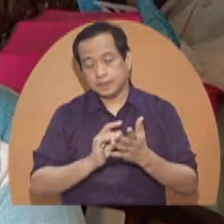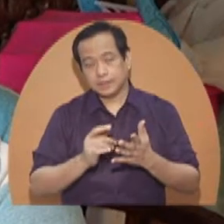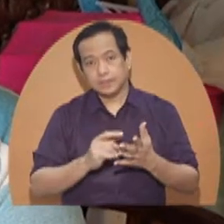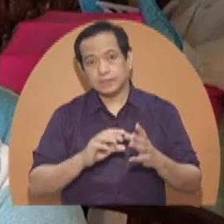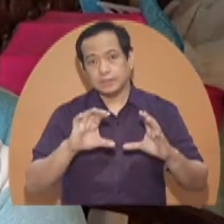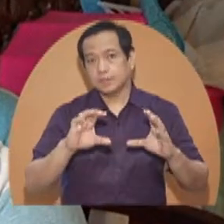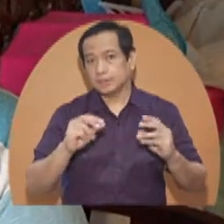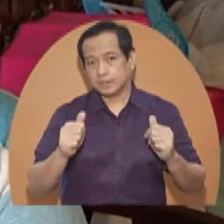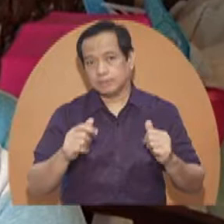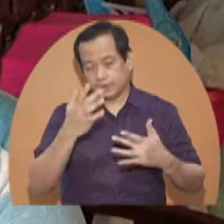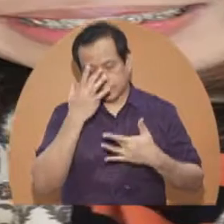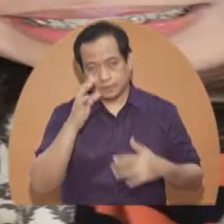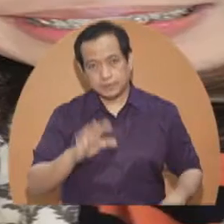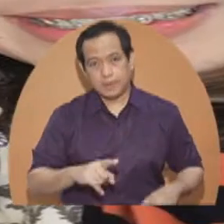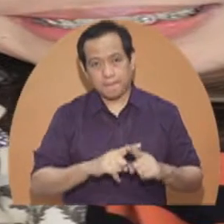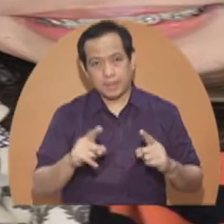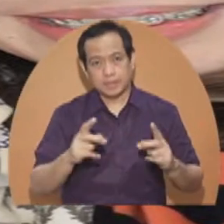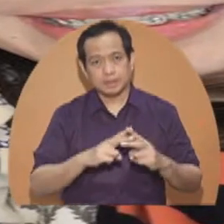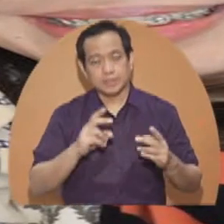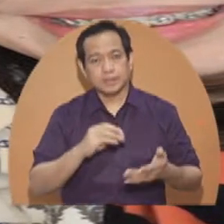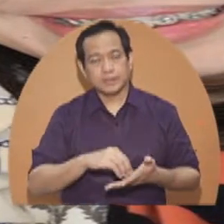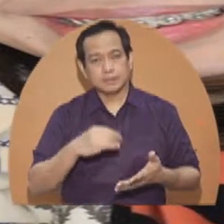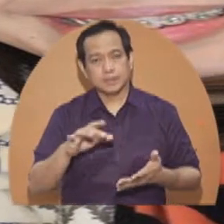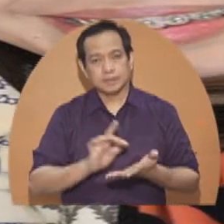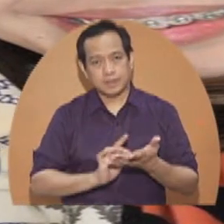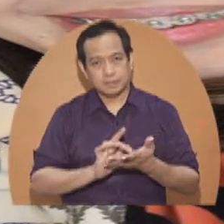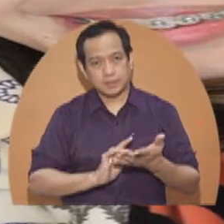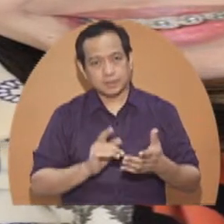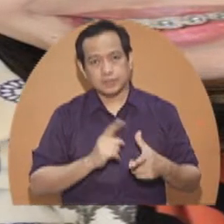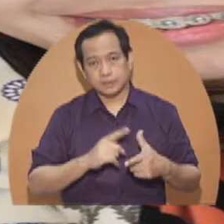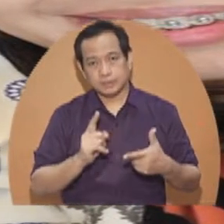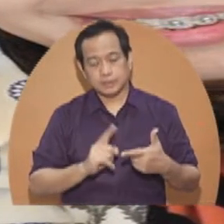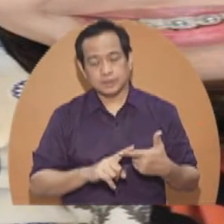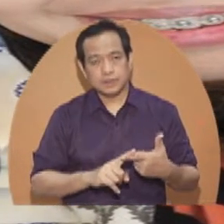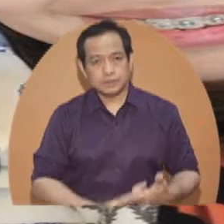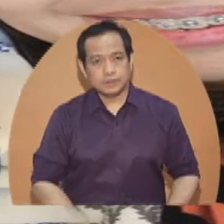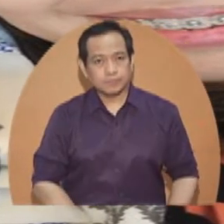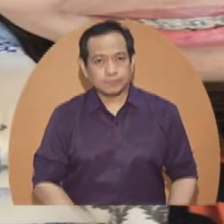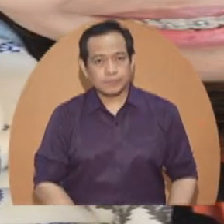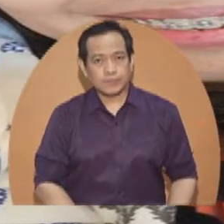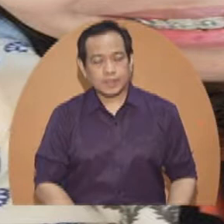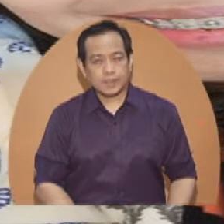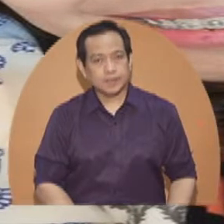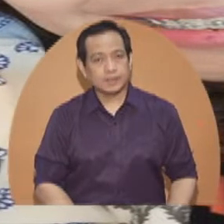Curable yung sakit ng bata, kaya lang expensive yung medications. Then, yun